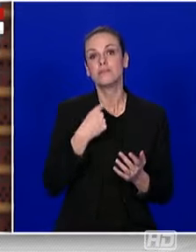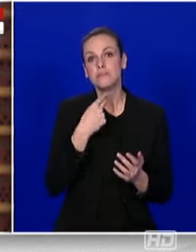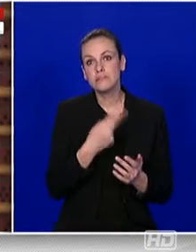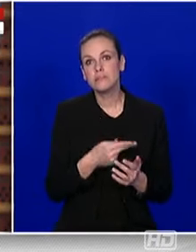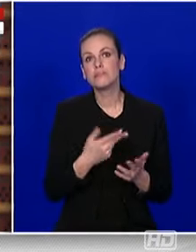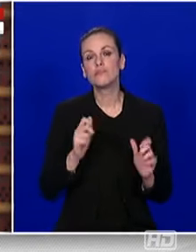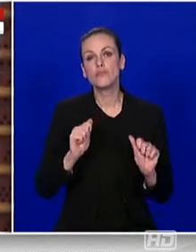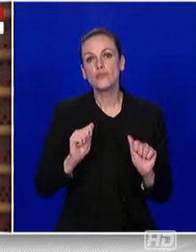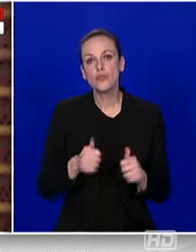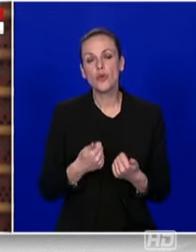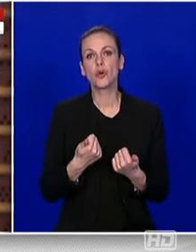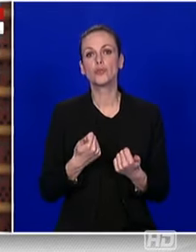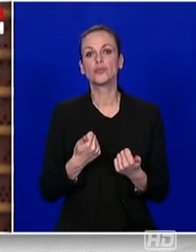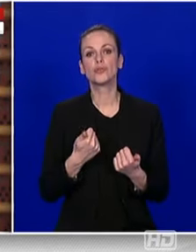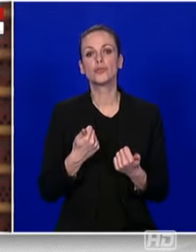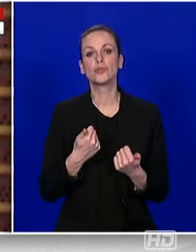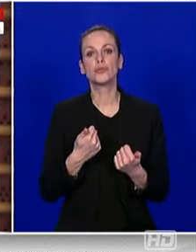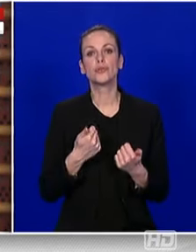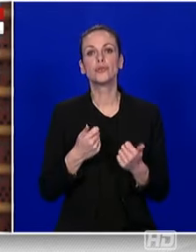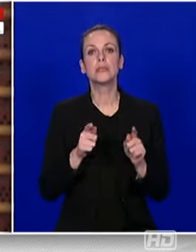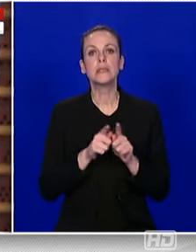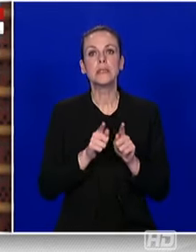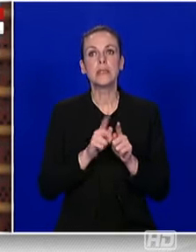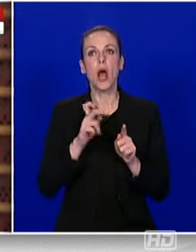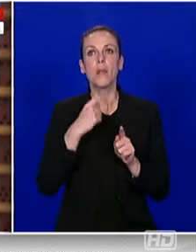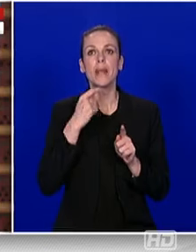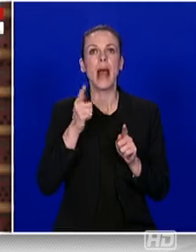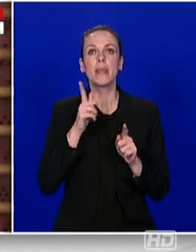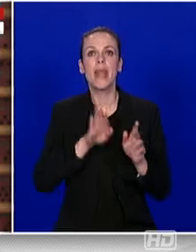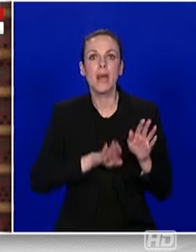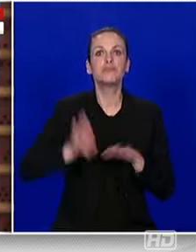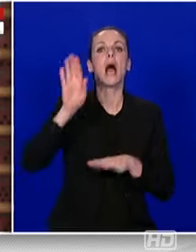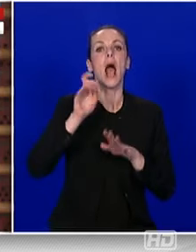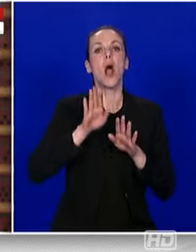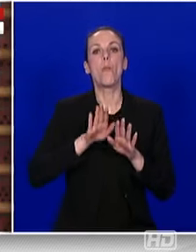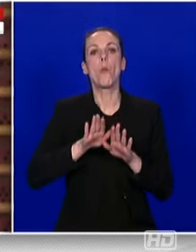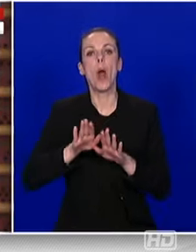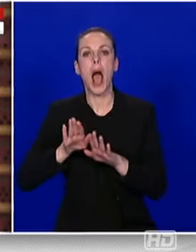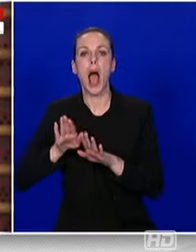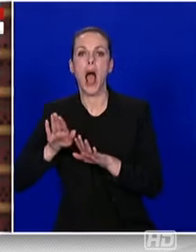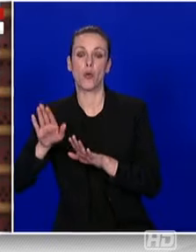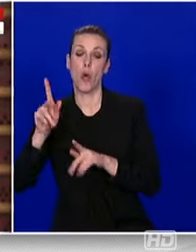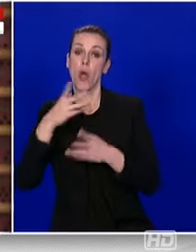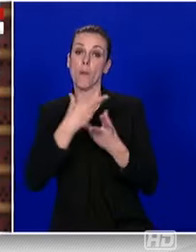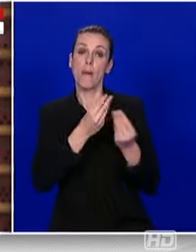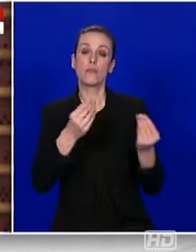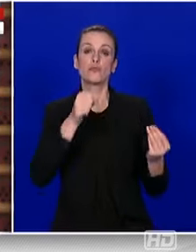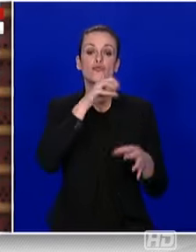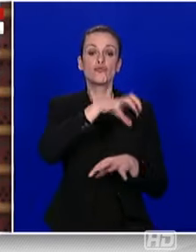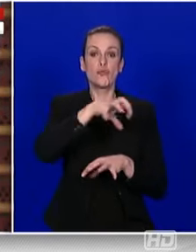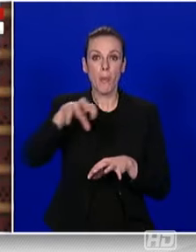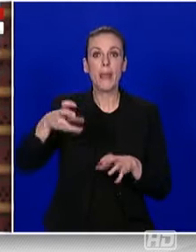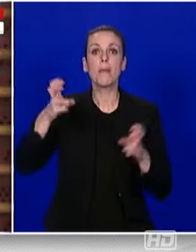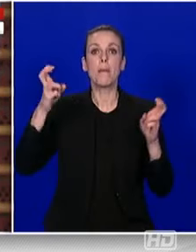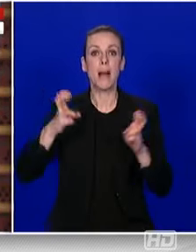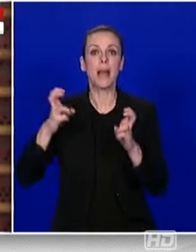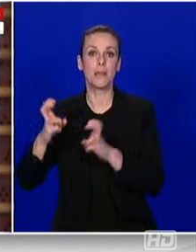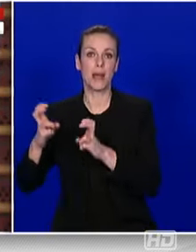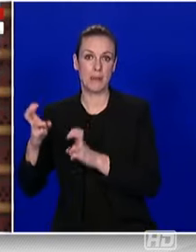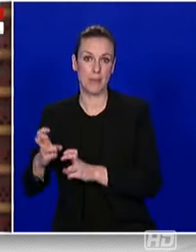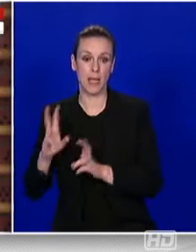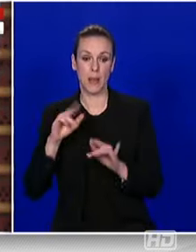možemo govoriti o tom jednom usporenom rastu. U brojnim županijama je zabilježen manji broj slučajeva nego